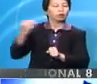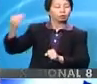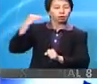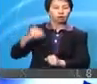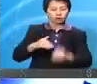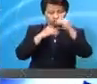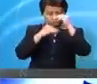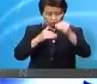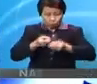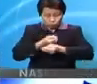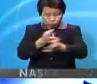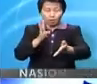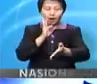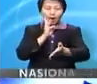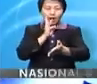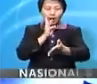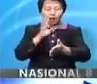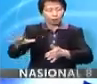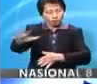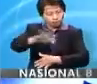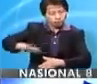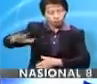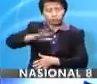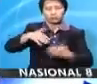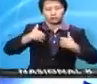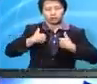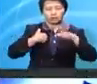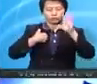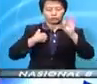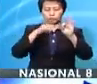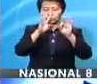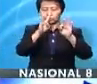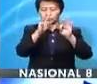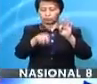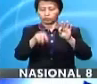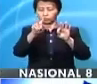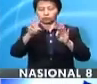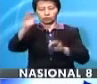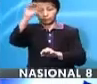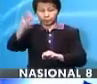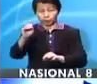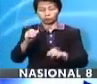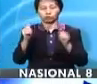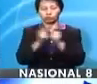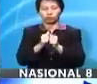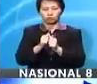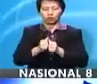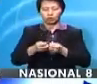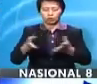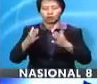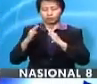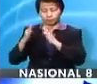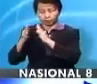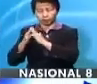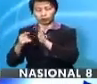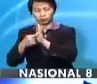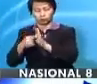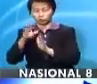tahap liputan bekalan air awam secara purata ialah 96.2% dengan liputan di bandar